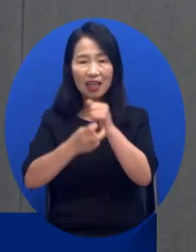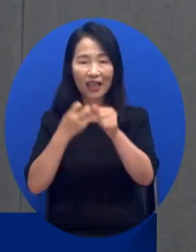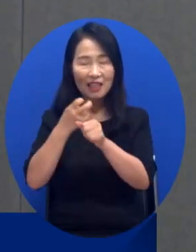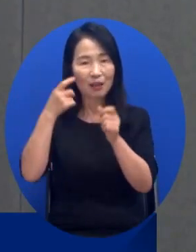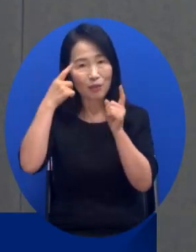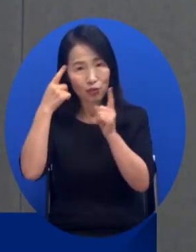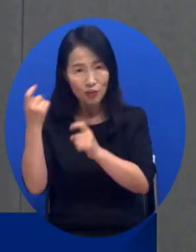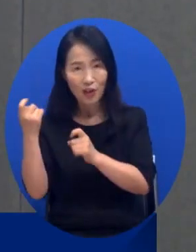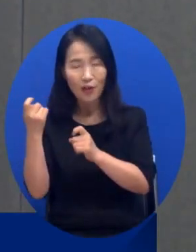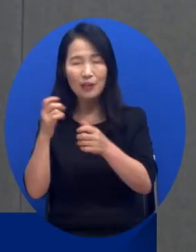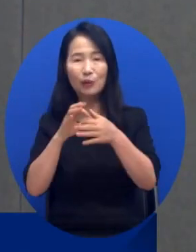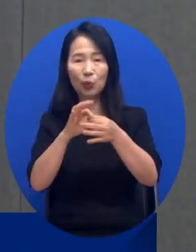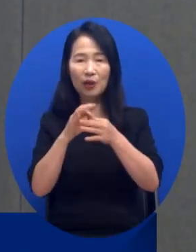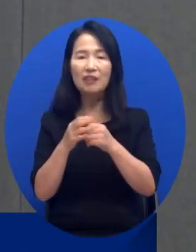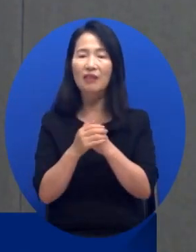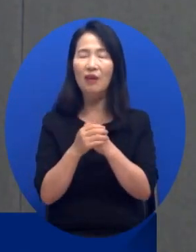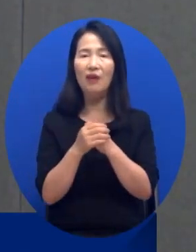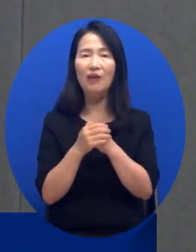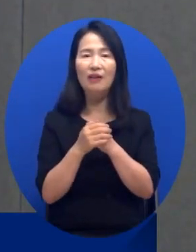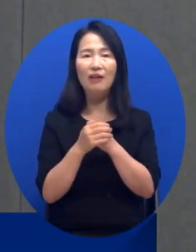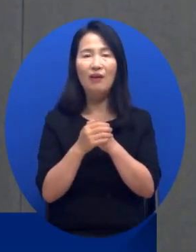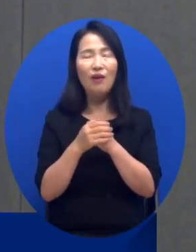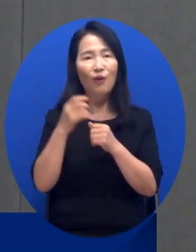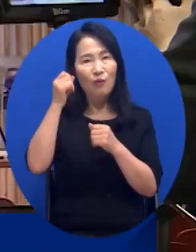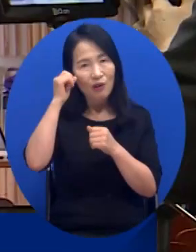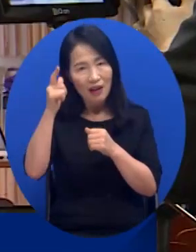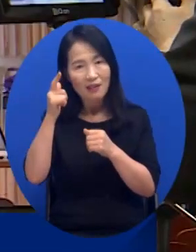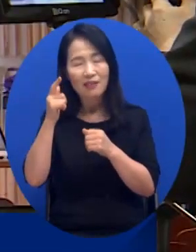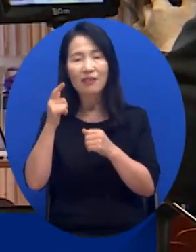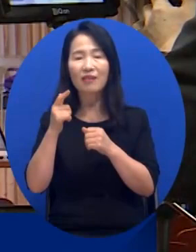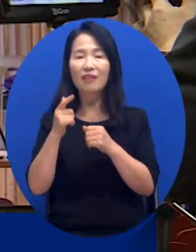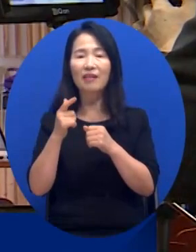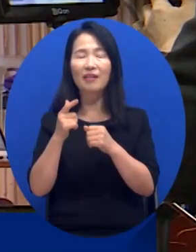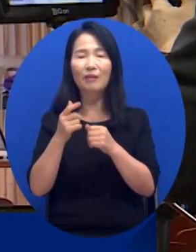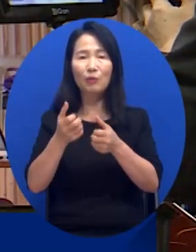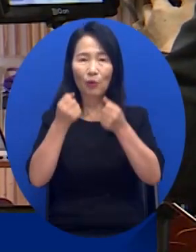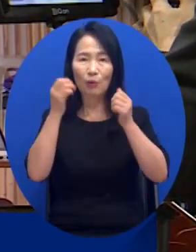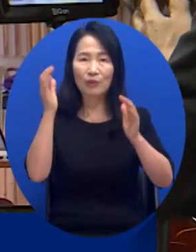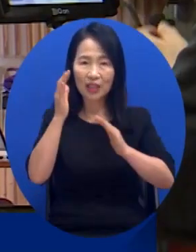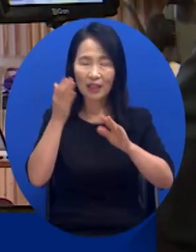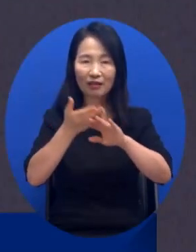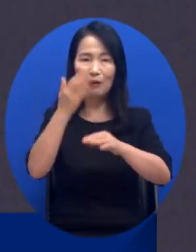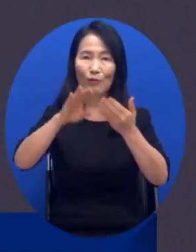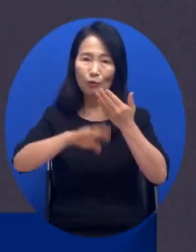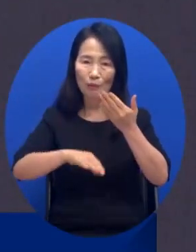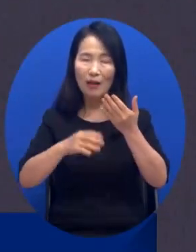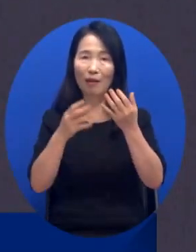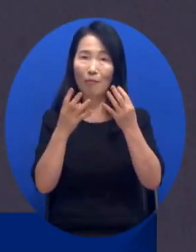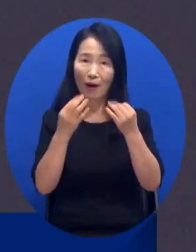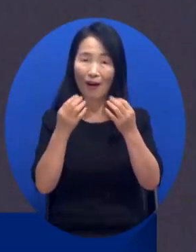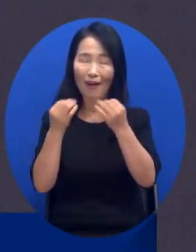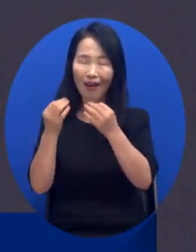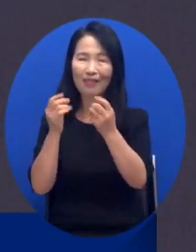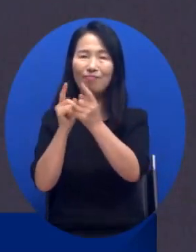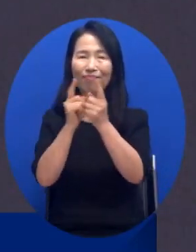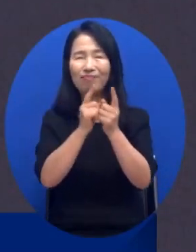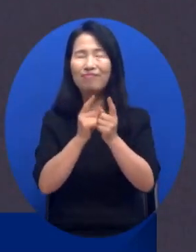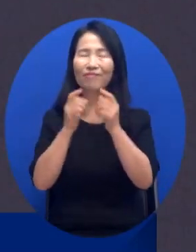선교 또는 목회 이런 선후배들이 많이 있는 것을 봤습니다.